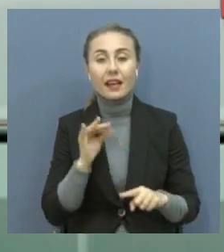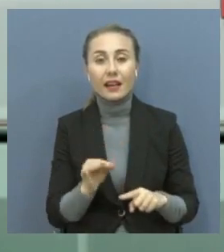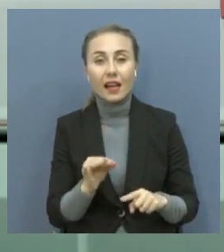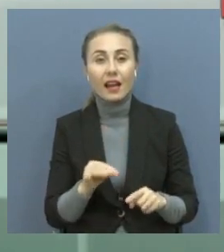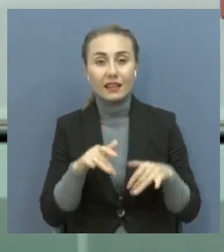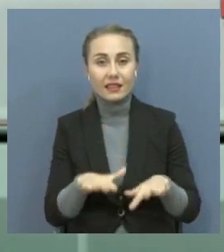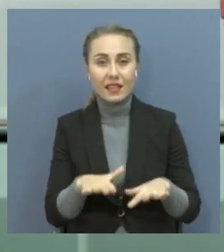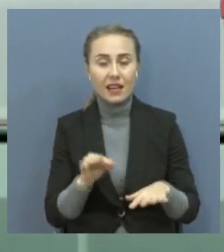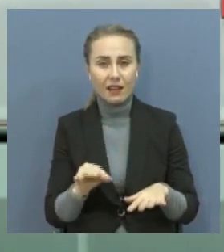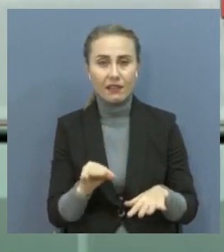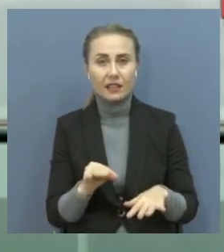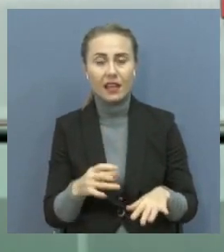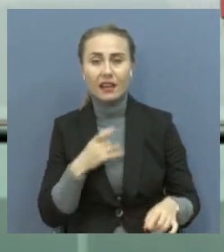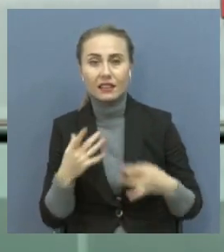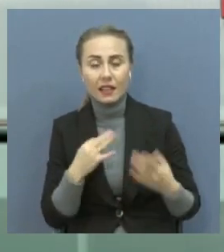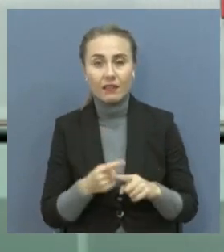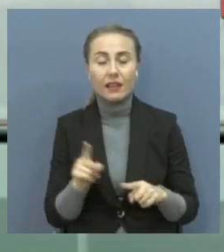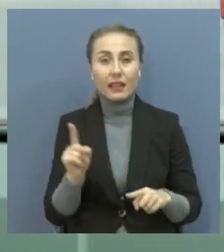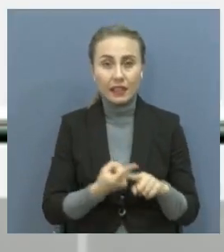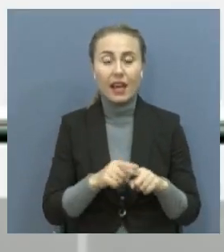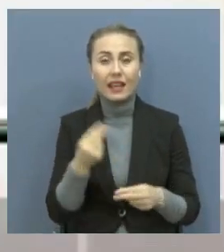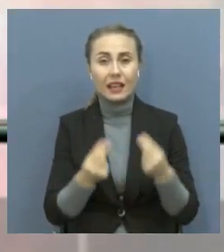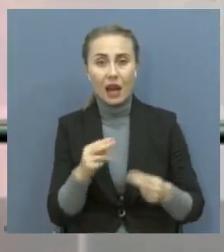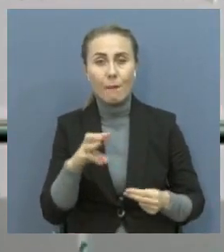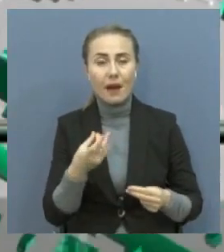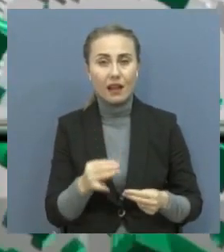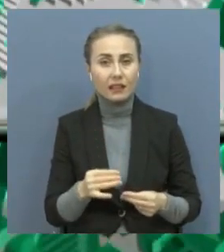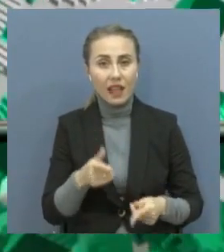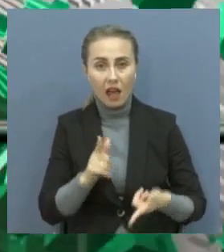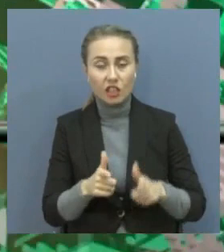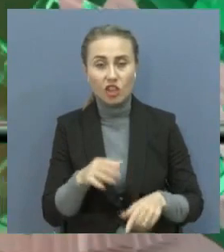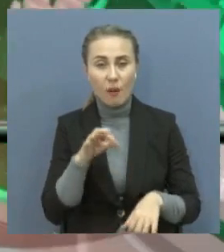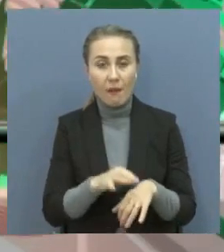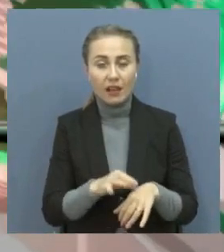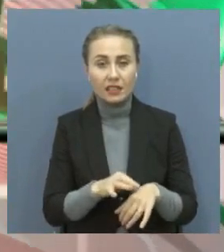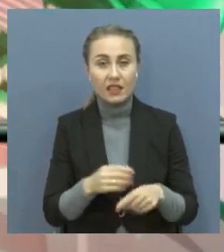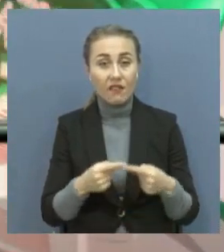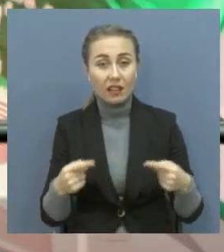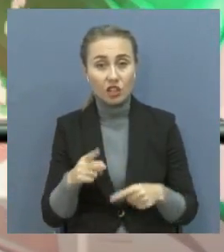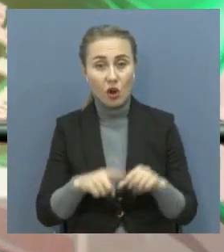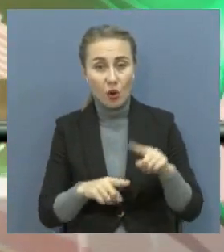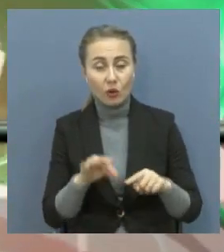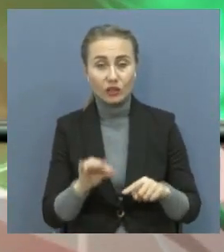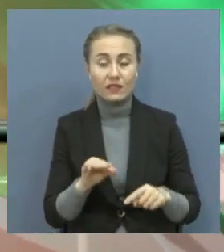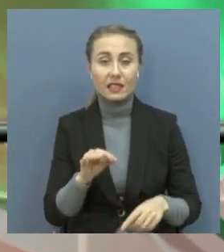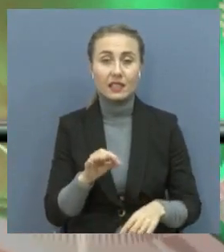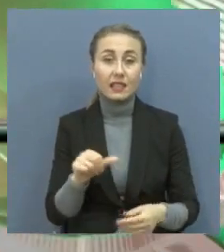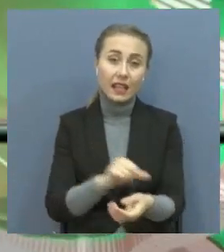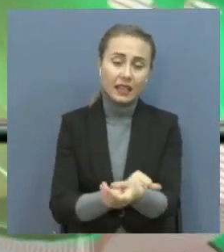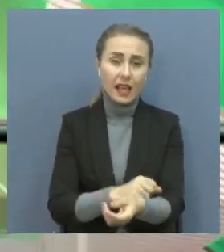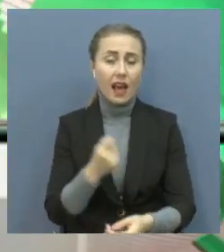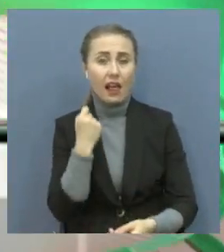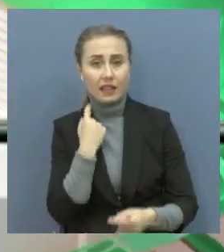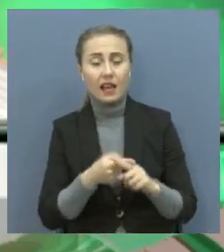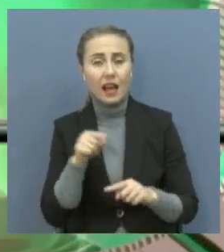дело за стрессами. Вот почему игроманию считают настоящей болезнью. В отличие от родственных заболеваний наркомании и